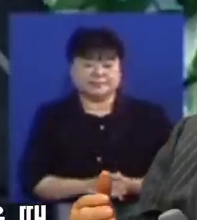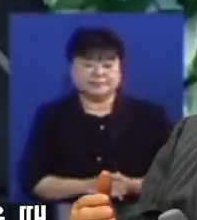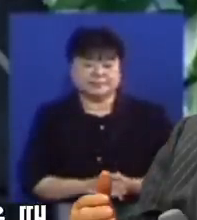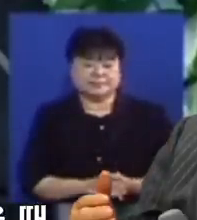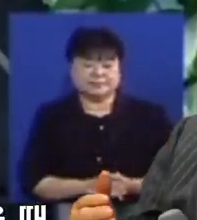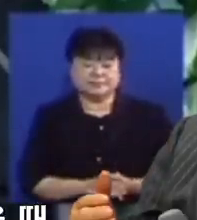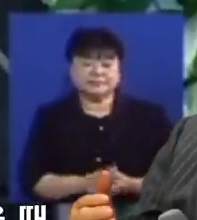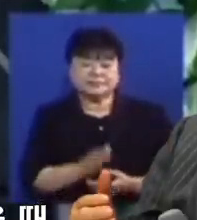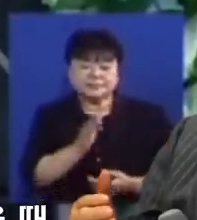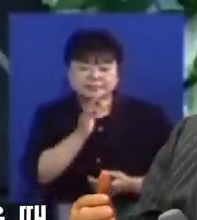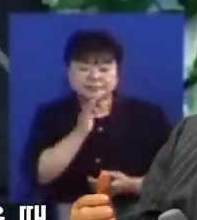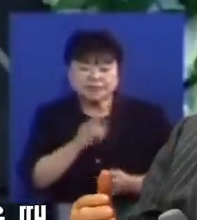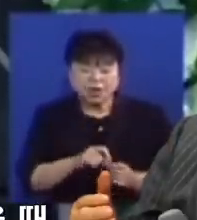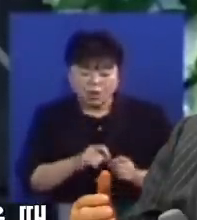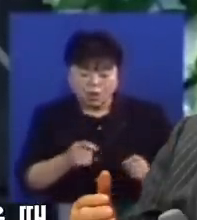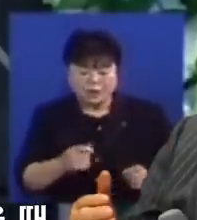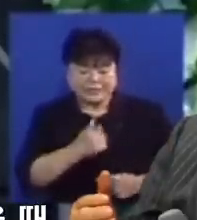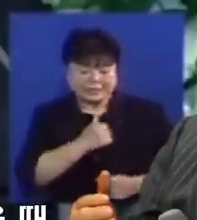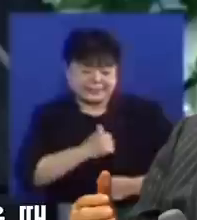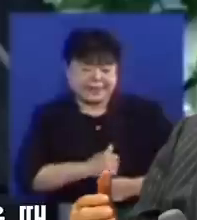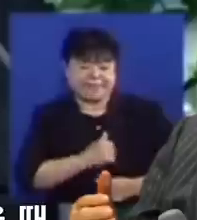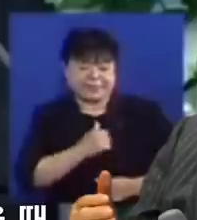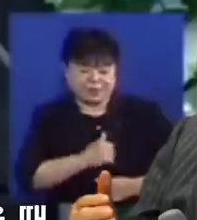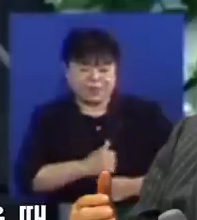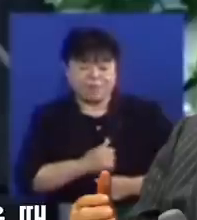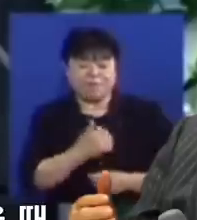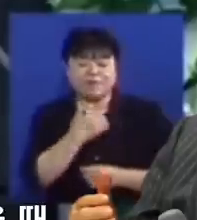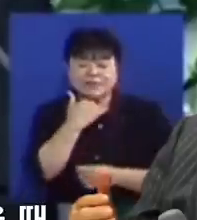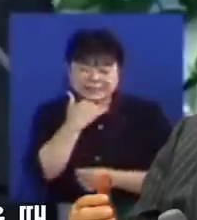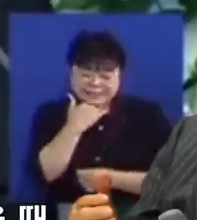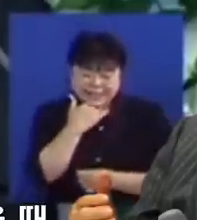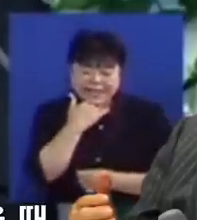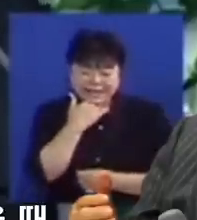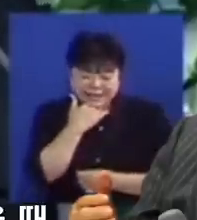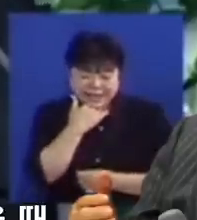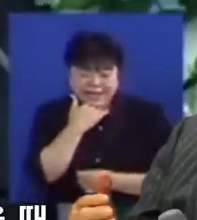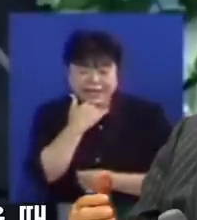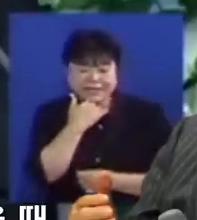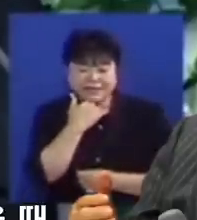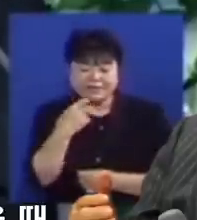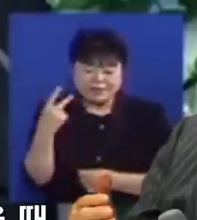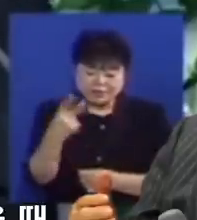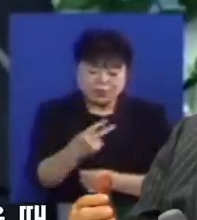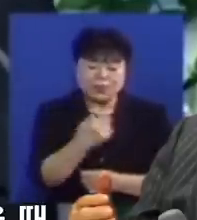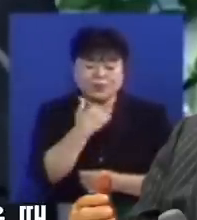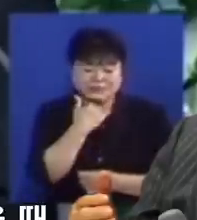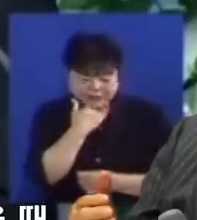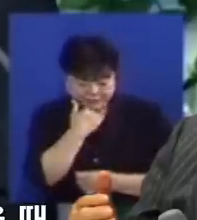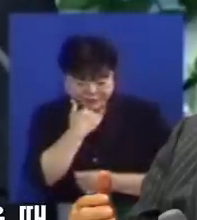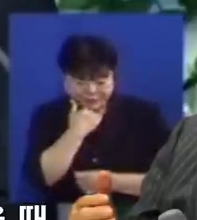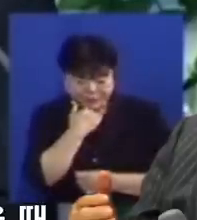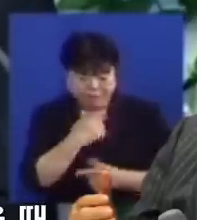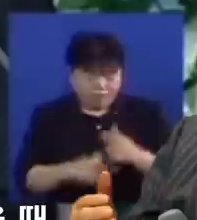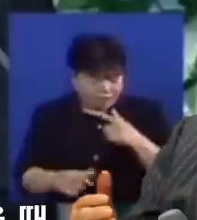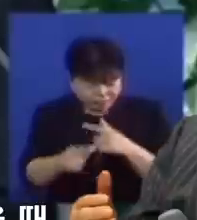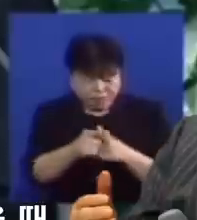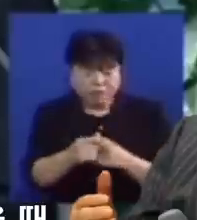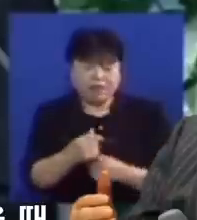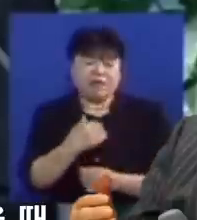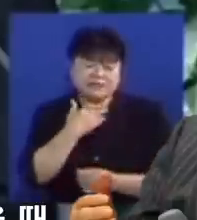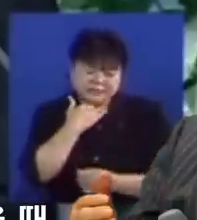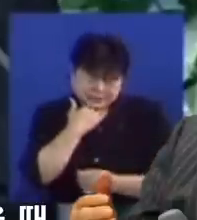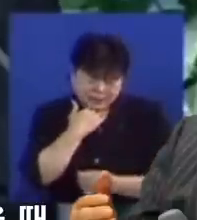낭패에 처합니다. 오래오래 참고 또 오래 기다려야 되는 것입니다. 조금 참고 또 좀 더 참고